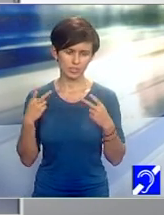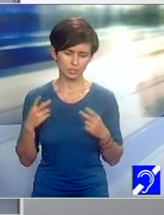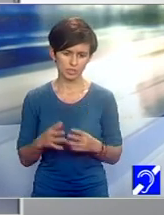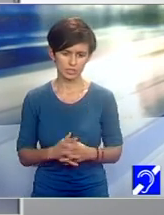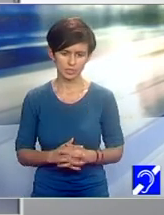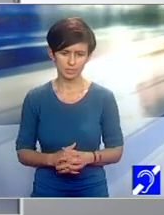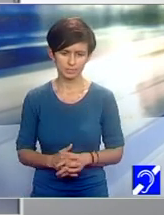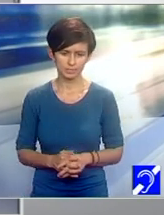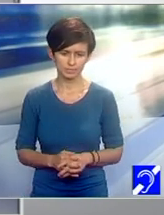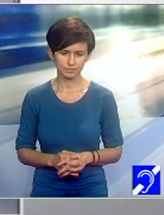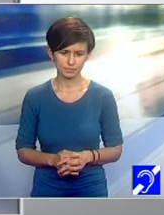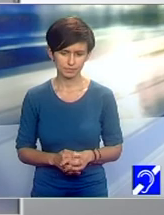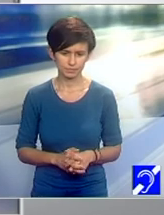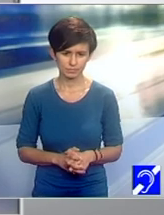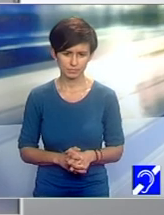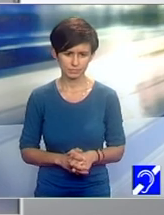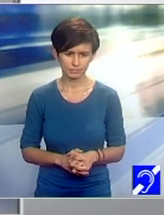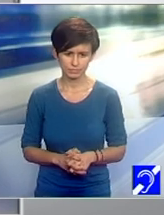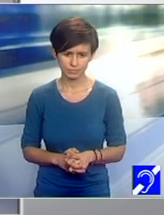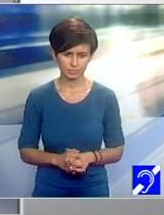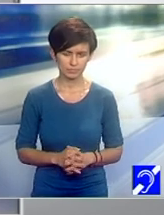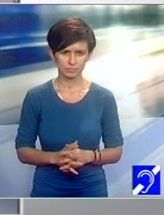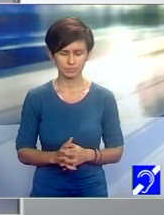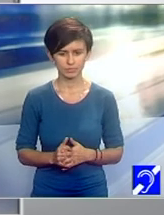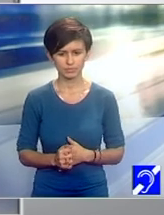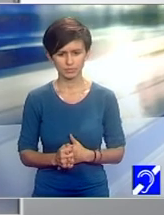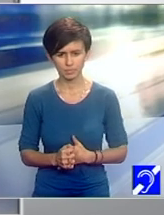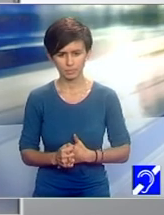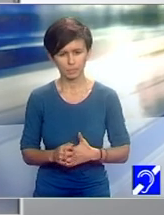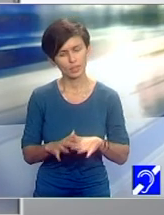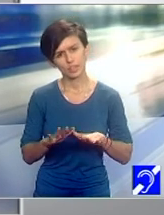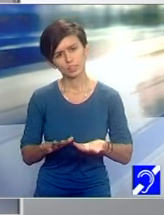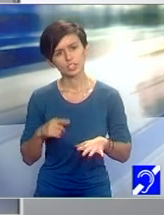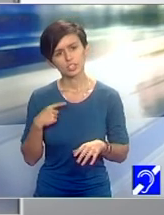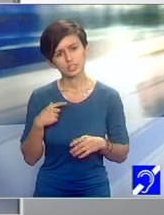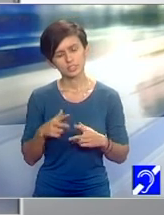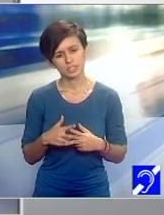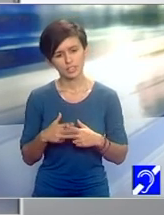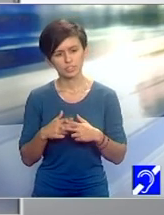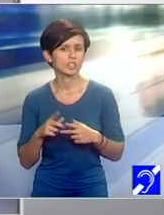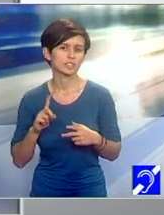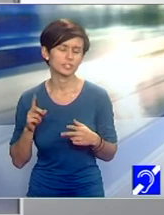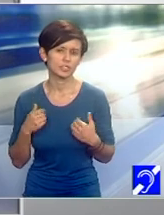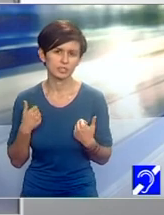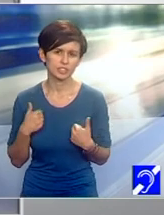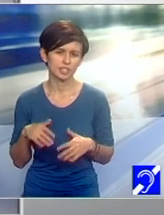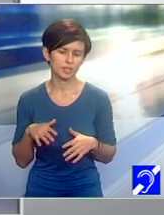și astfel sunt... hai să spunem așa, ajutați, nu se pierd așa ușor într-un oraș nou unde au ajuns. Și ca să